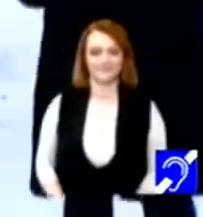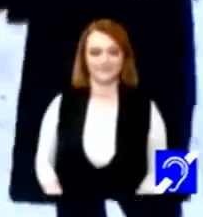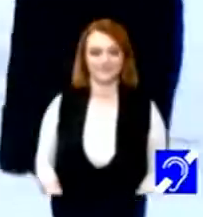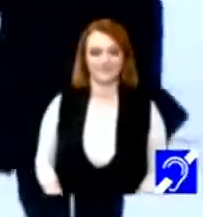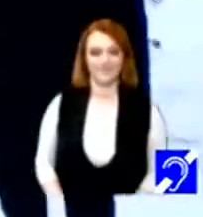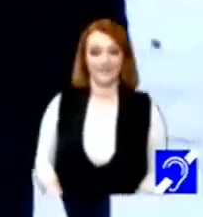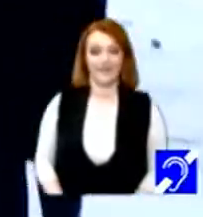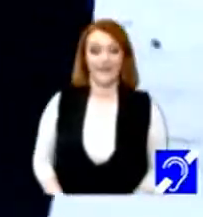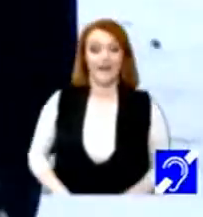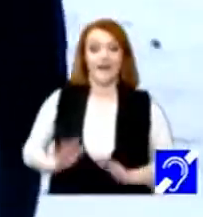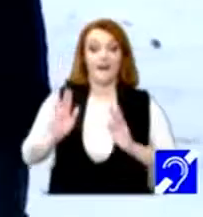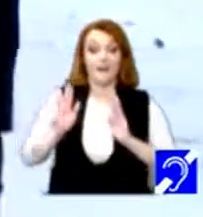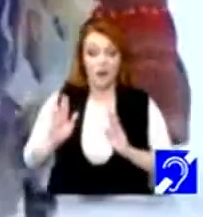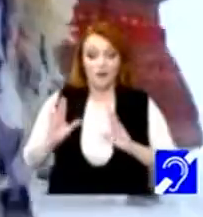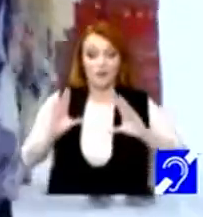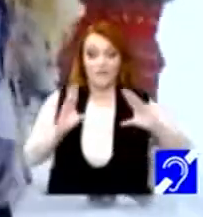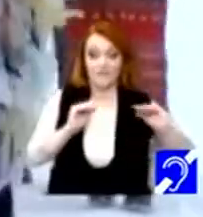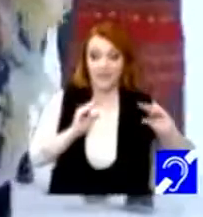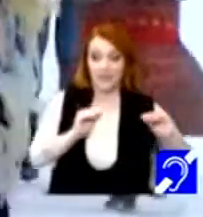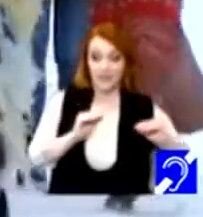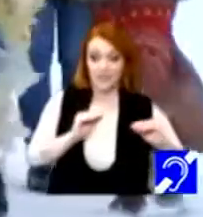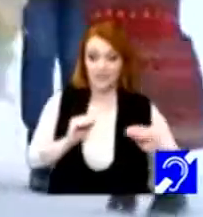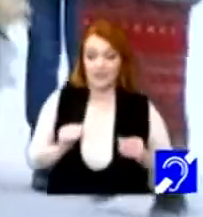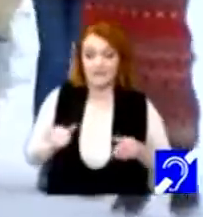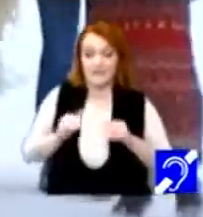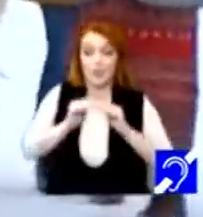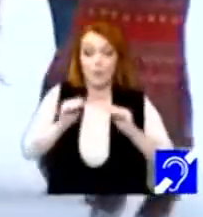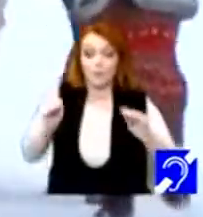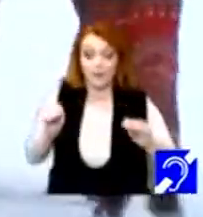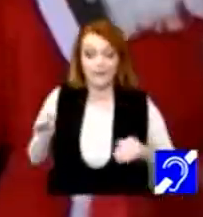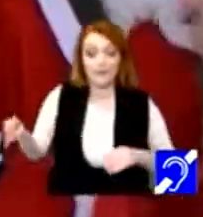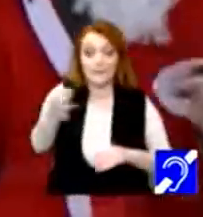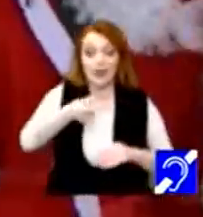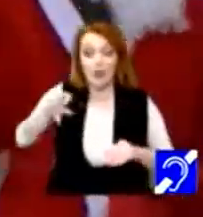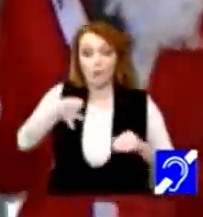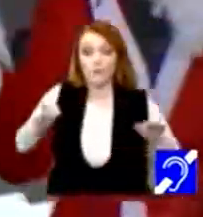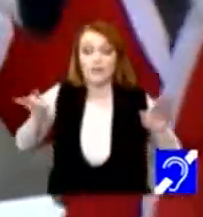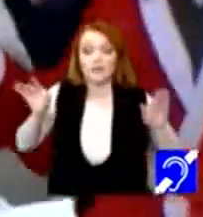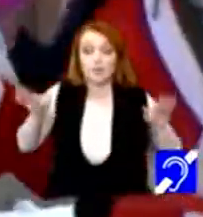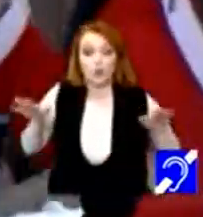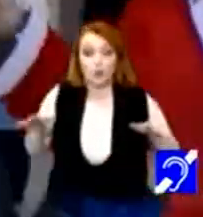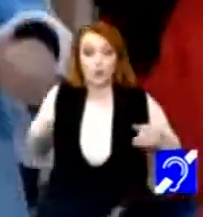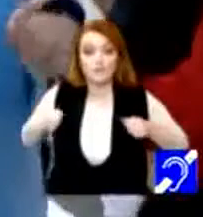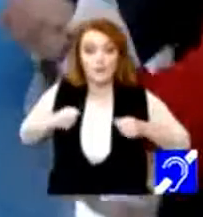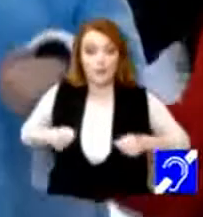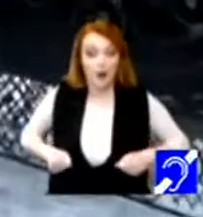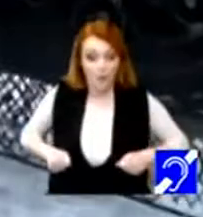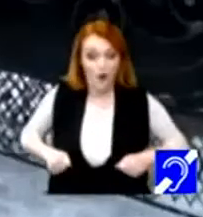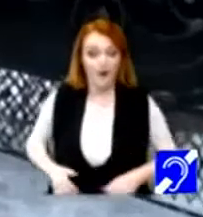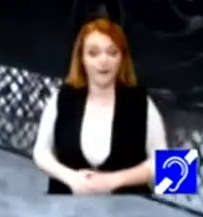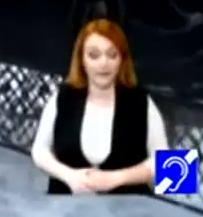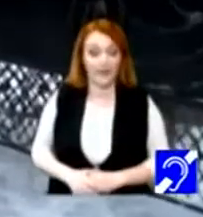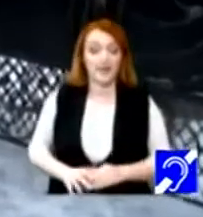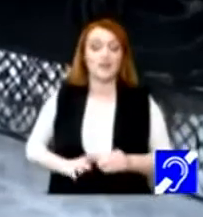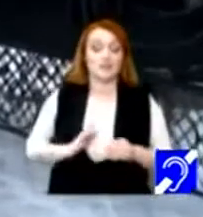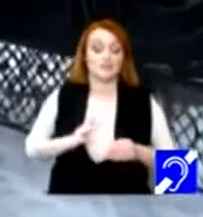De cum s-a lăsat seara, copiii din satul Schineni din raionul Soroca s-au îmbrăcat în straie de sărbătoare și au pornit cu alai pe la